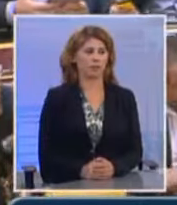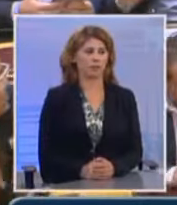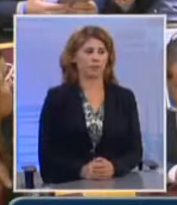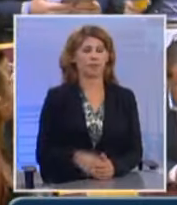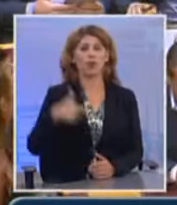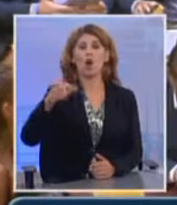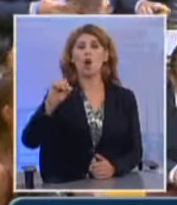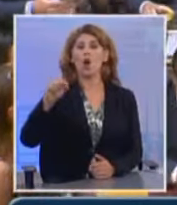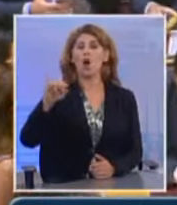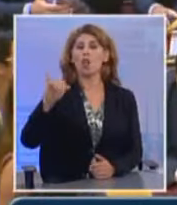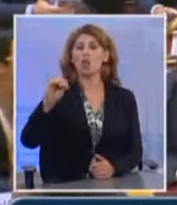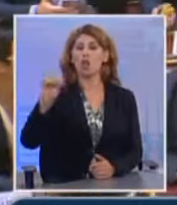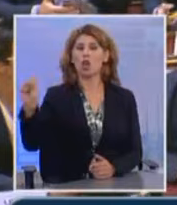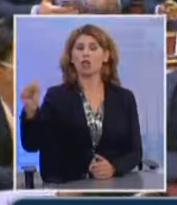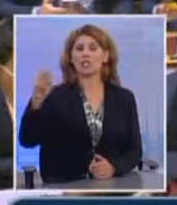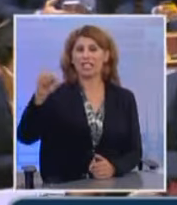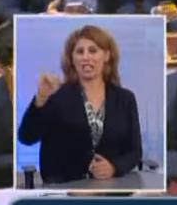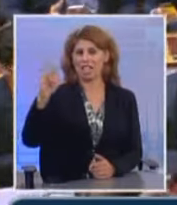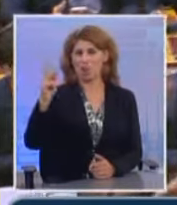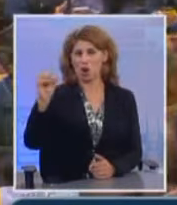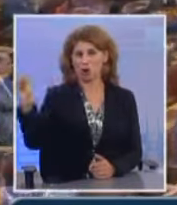Γονιός Νικόλαος